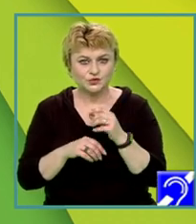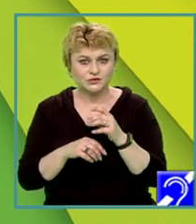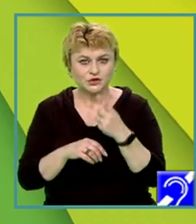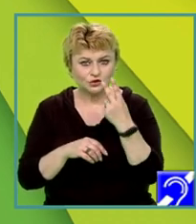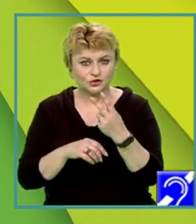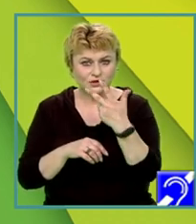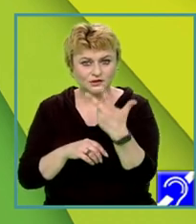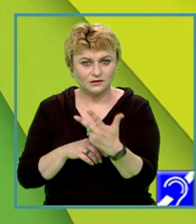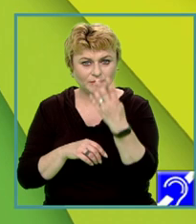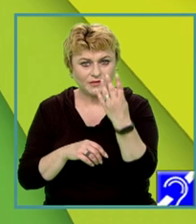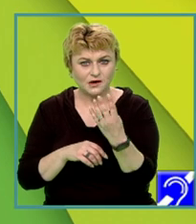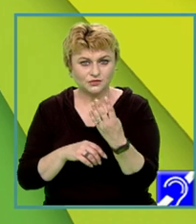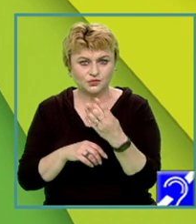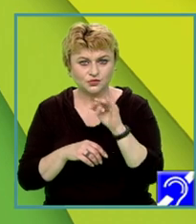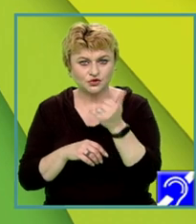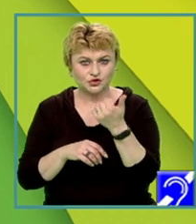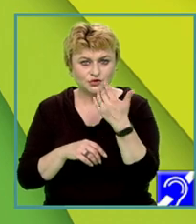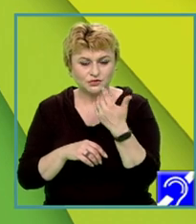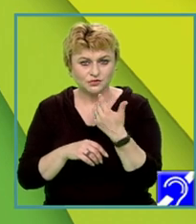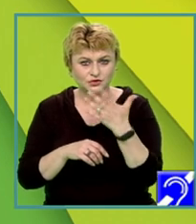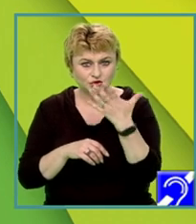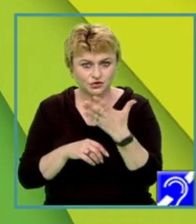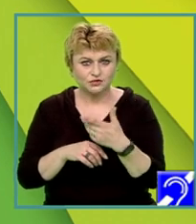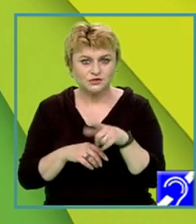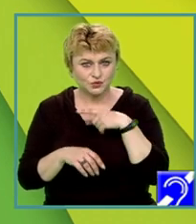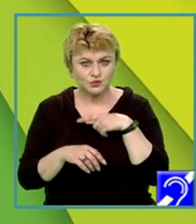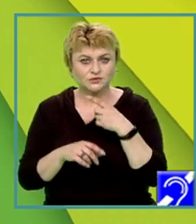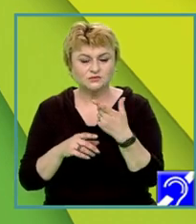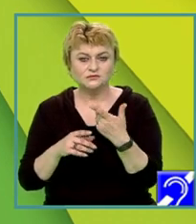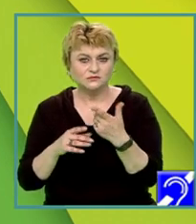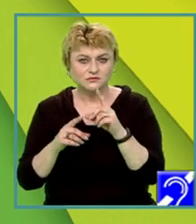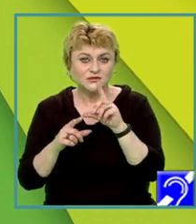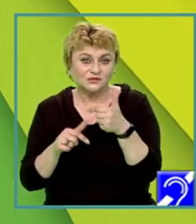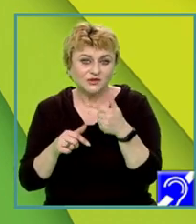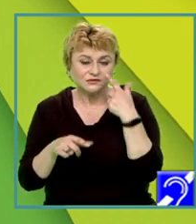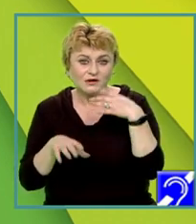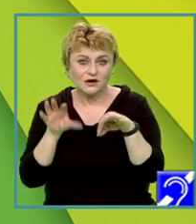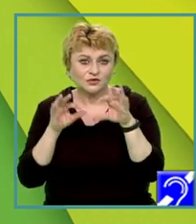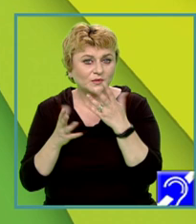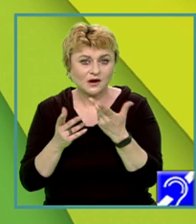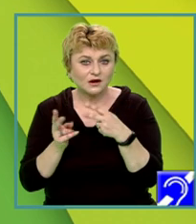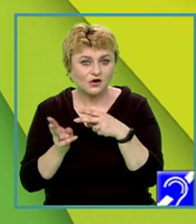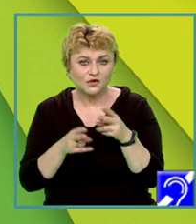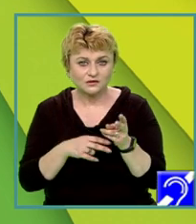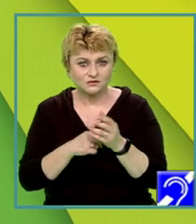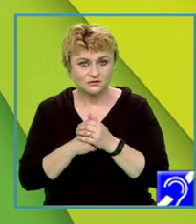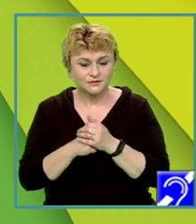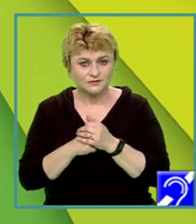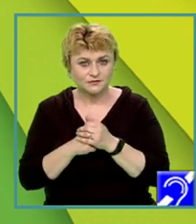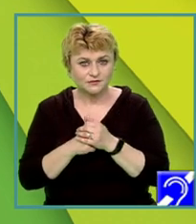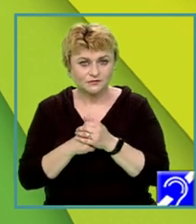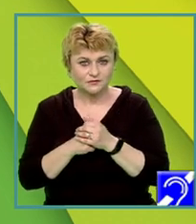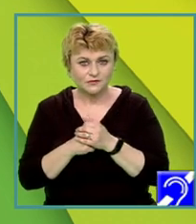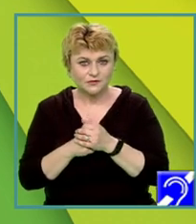2 3 4 și 5 sunt cele din care trebuie să îl selectăm pe cel corect pornim exercițiu cu ceea ce